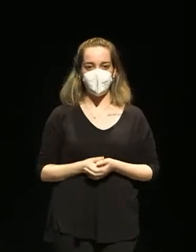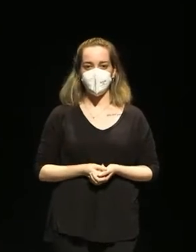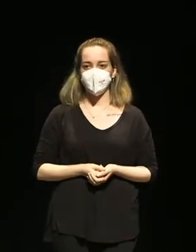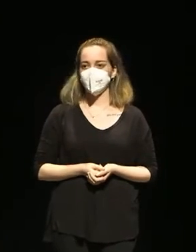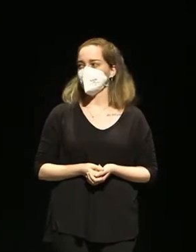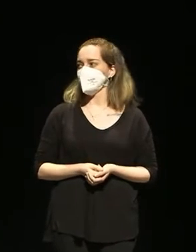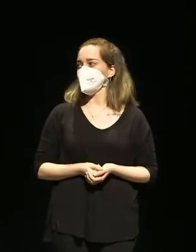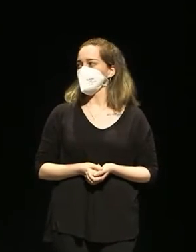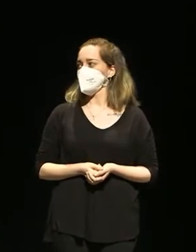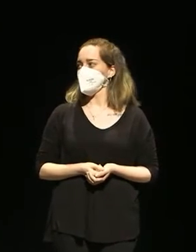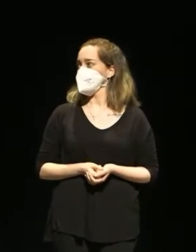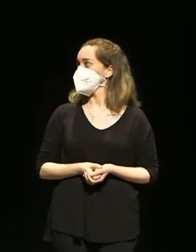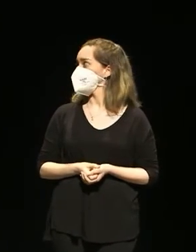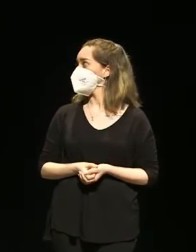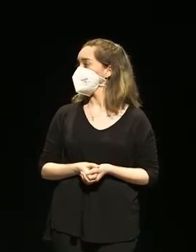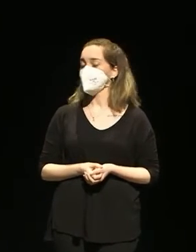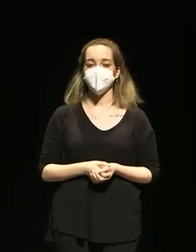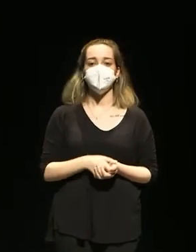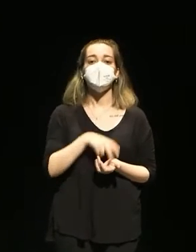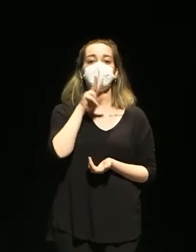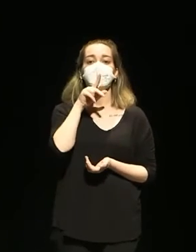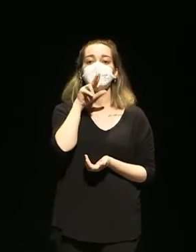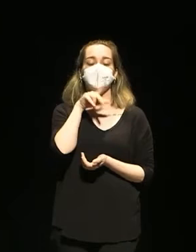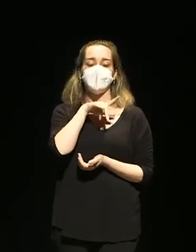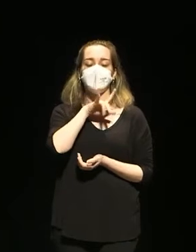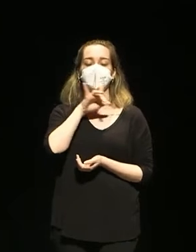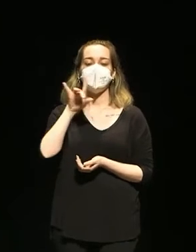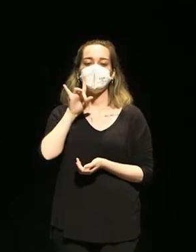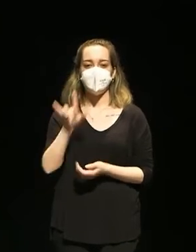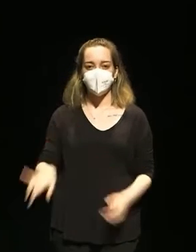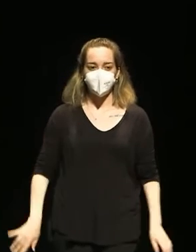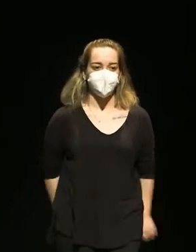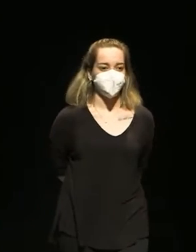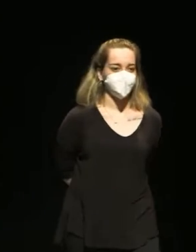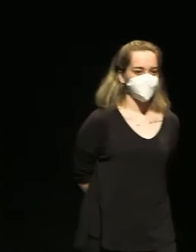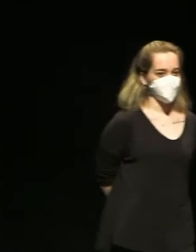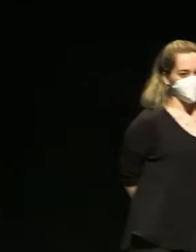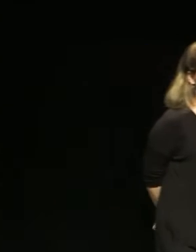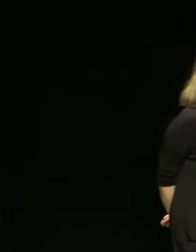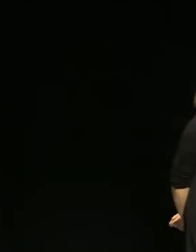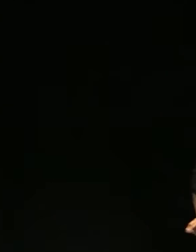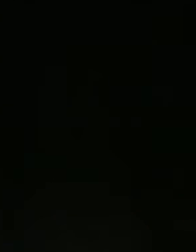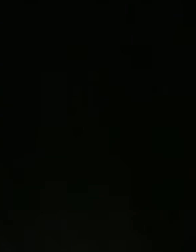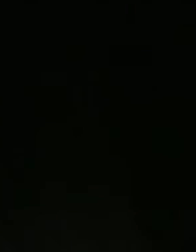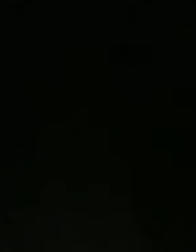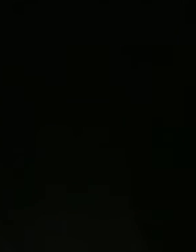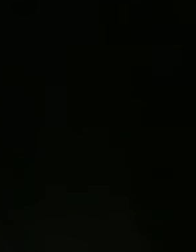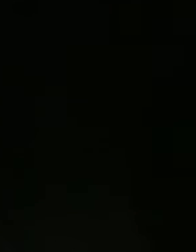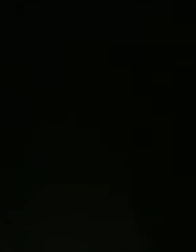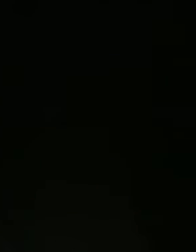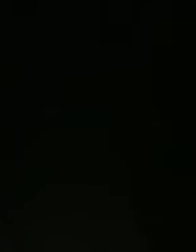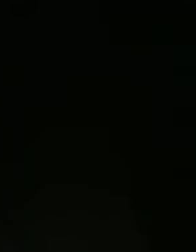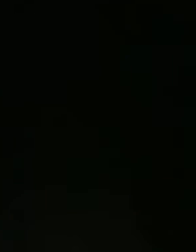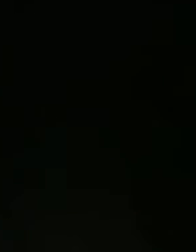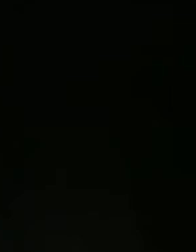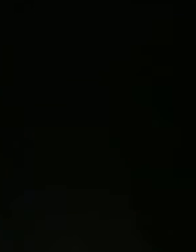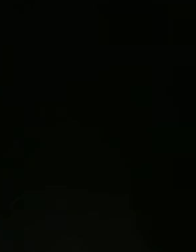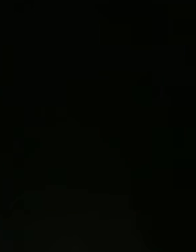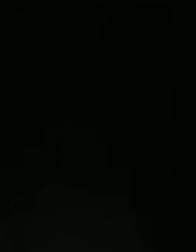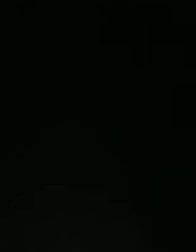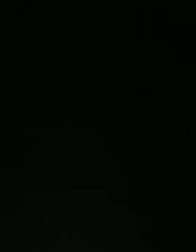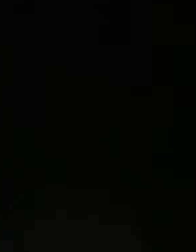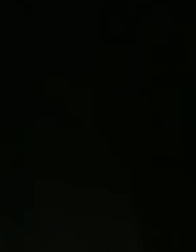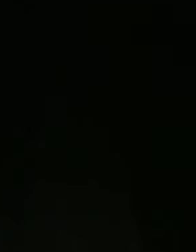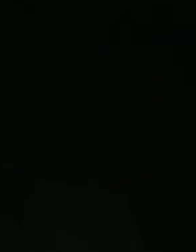Cari compagni e cari compagni, l'impatto della pandemia in Italia è stato drammatico. La Lombardia è stata la regione